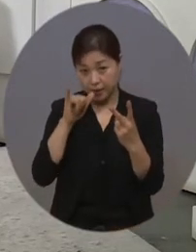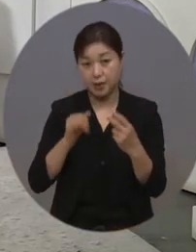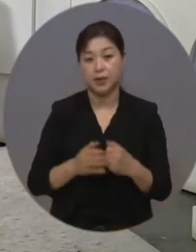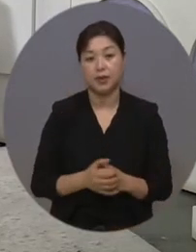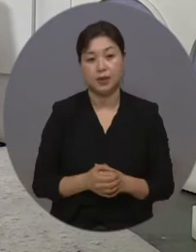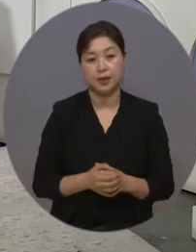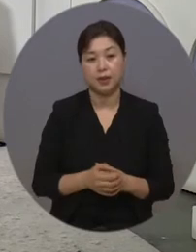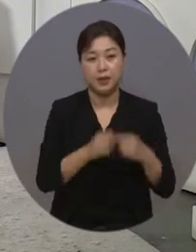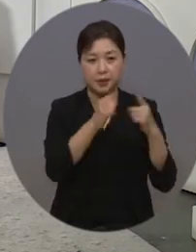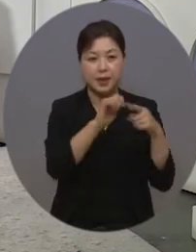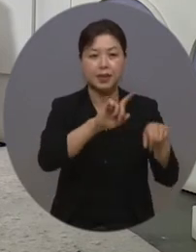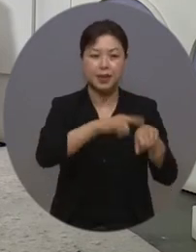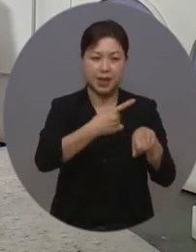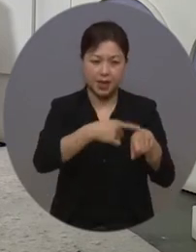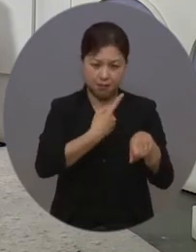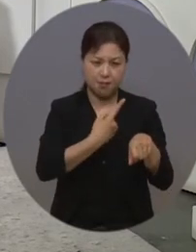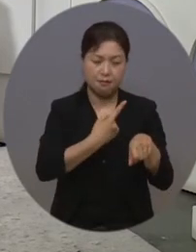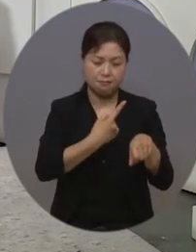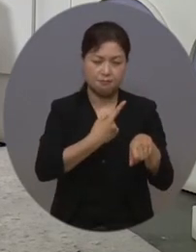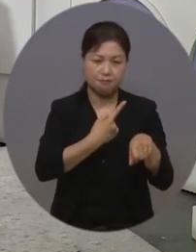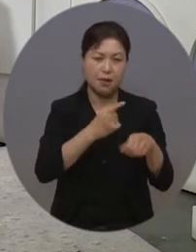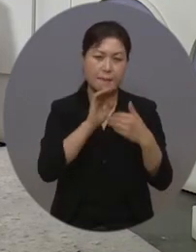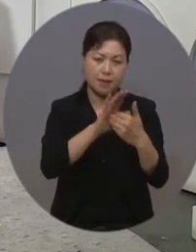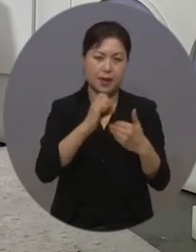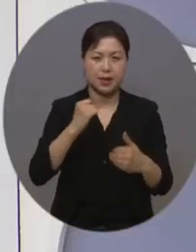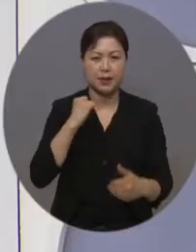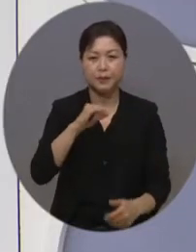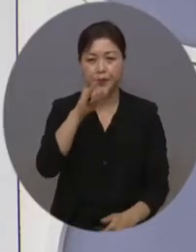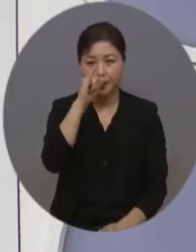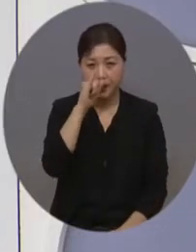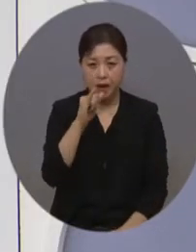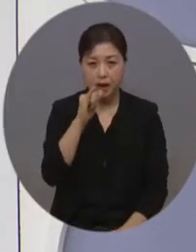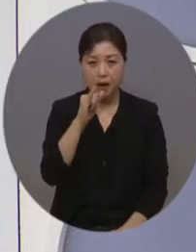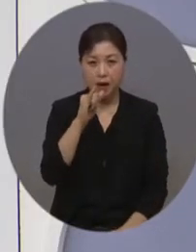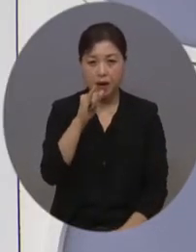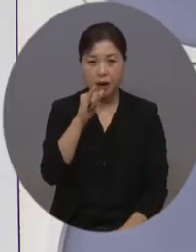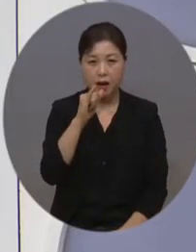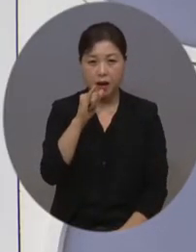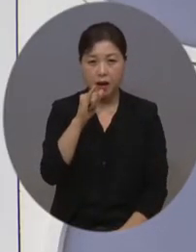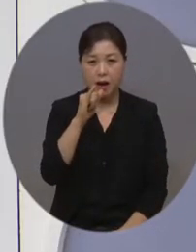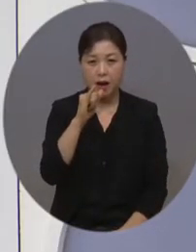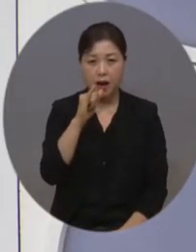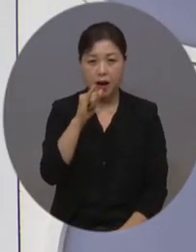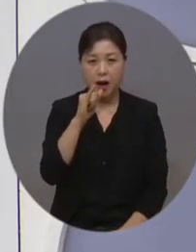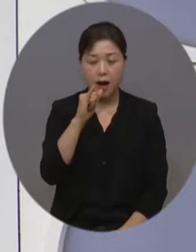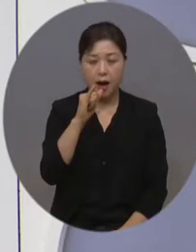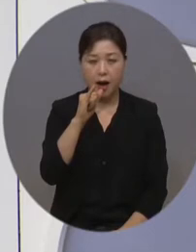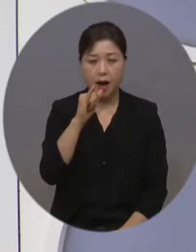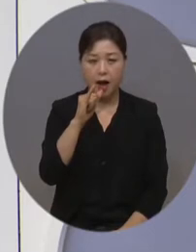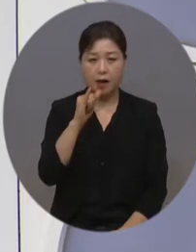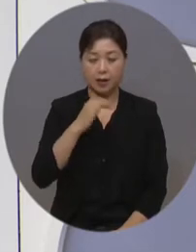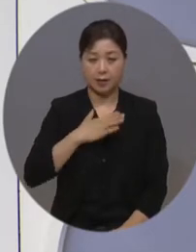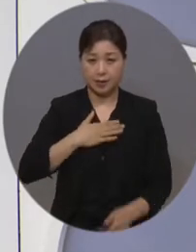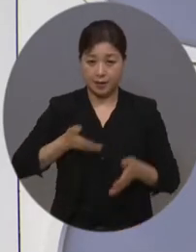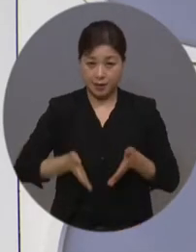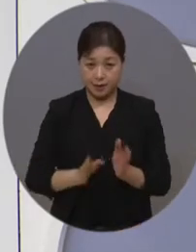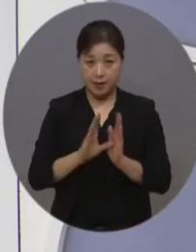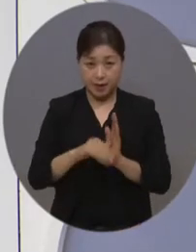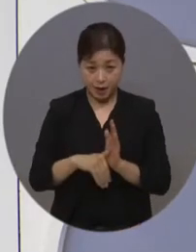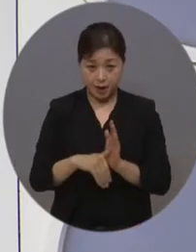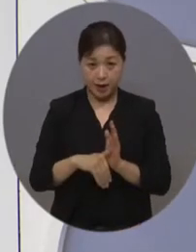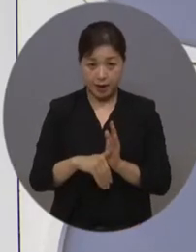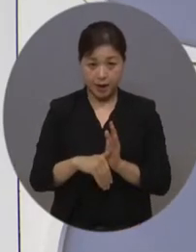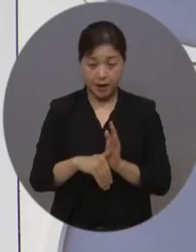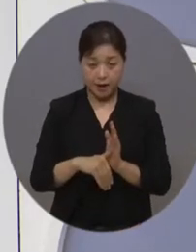이제 자연 면역력. 그래서 우리가 엄마한테서 태어나면서 타고나는